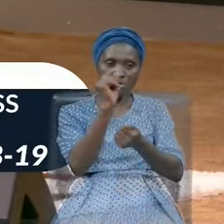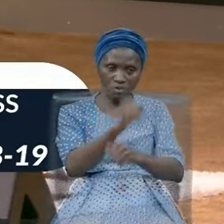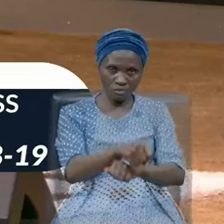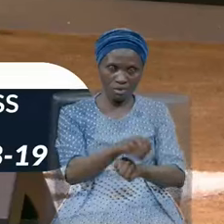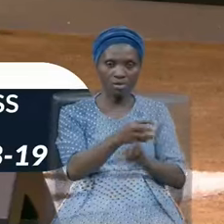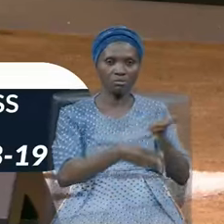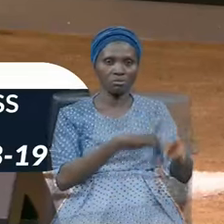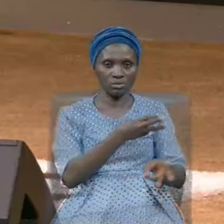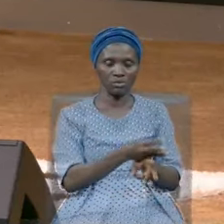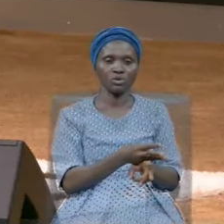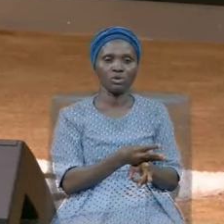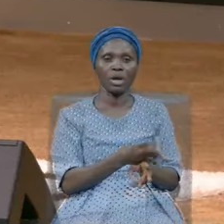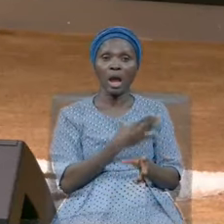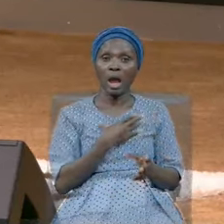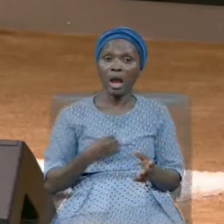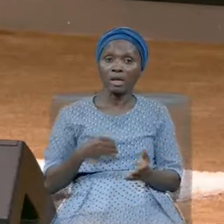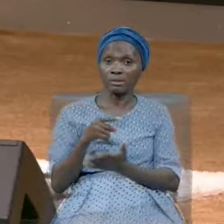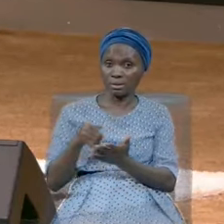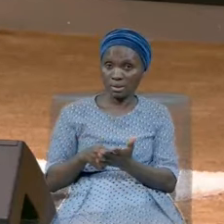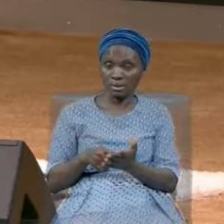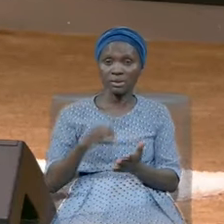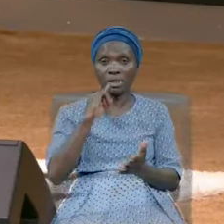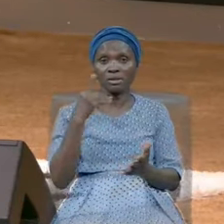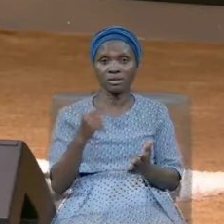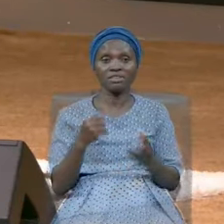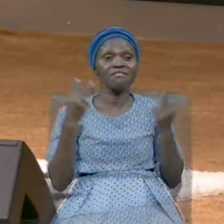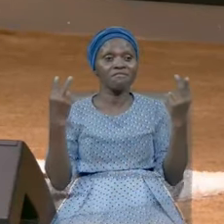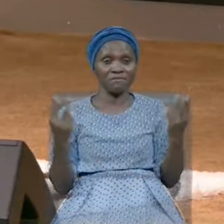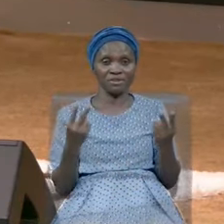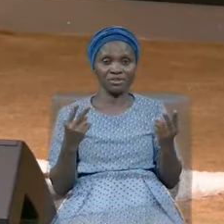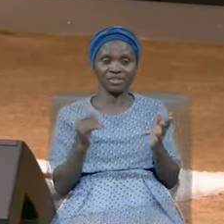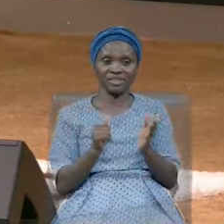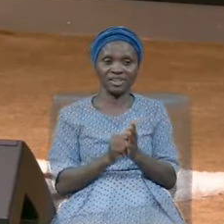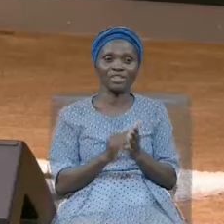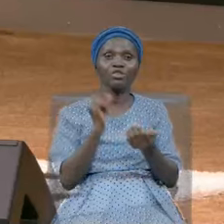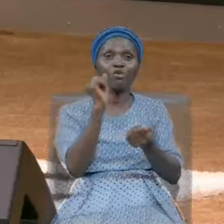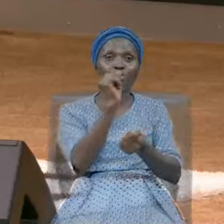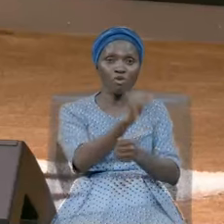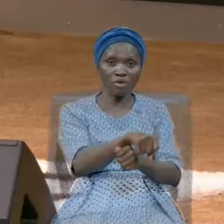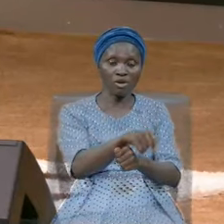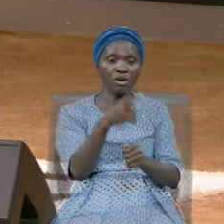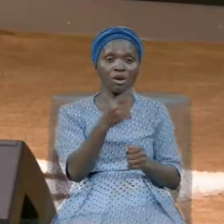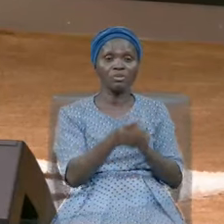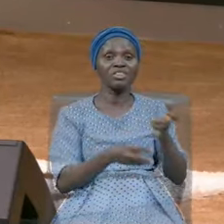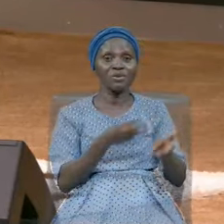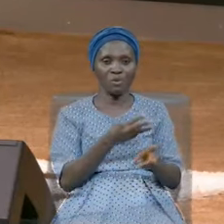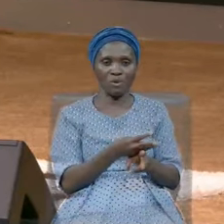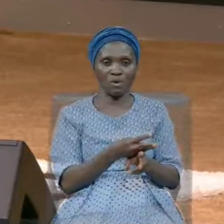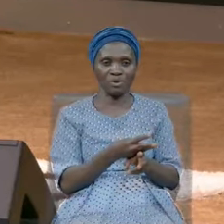monde. Et la victoire qui triomphe du monde,